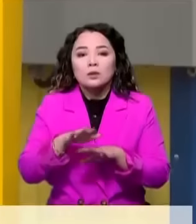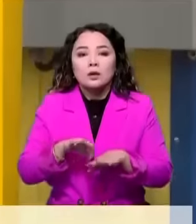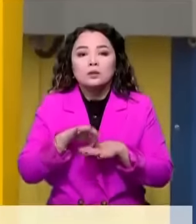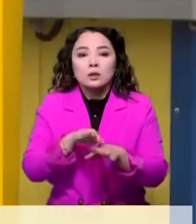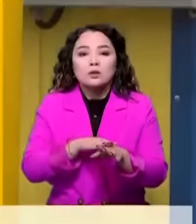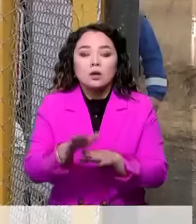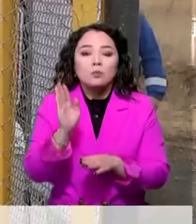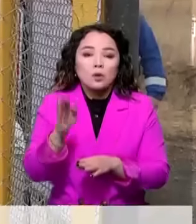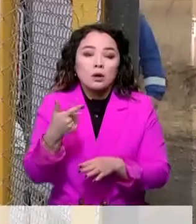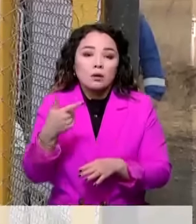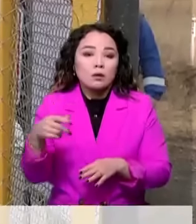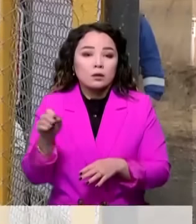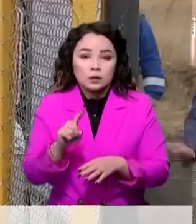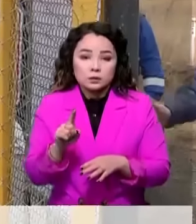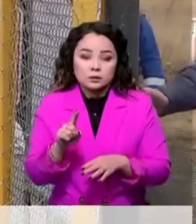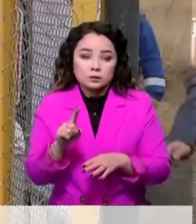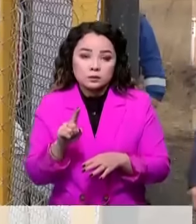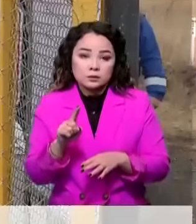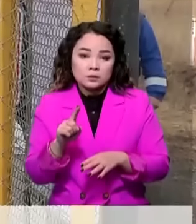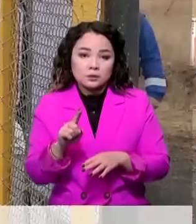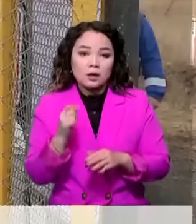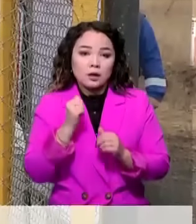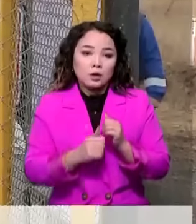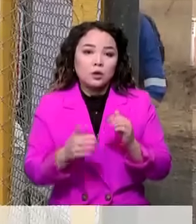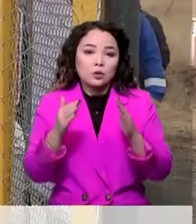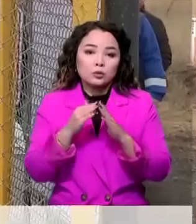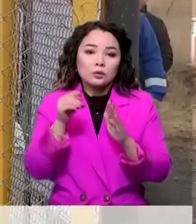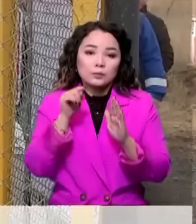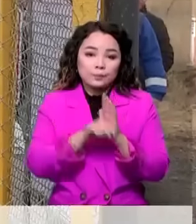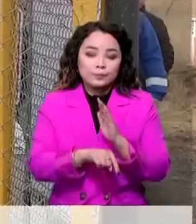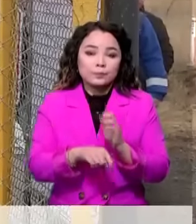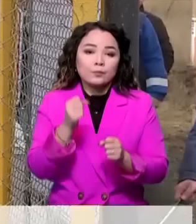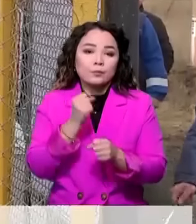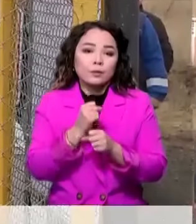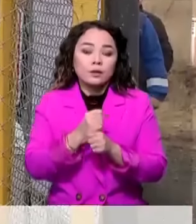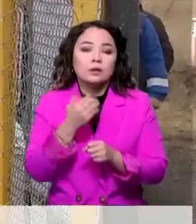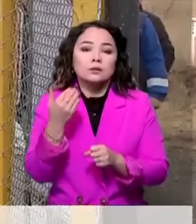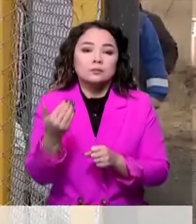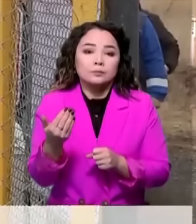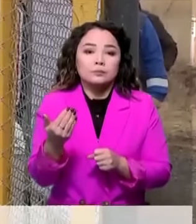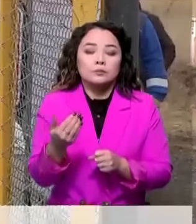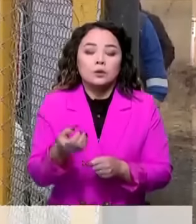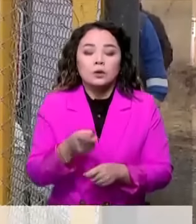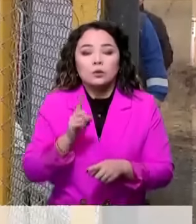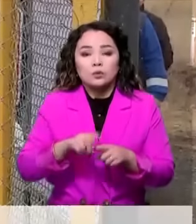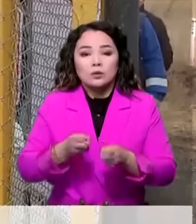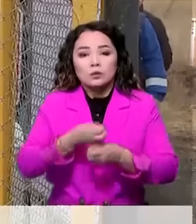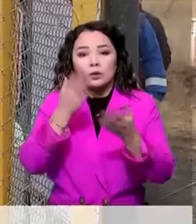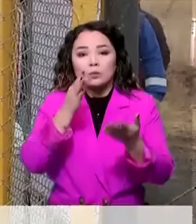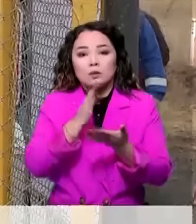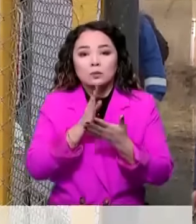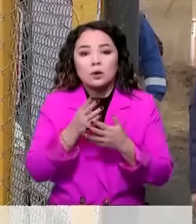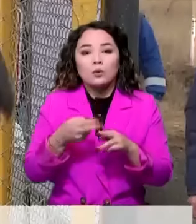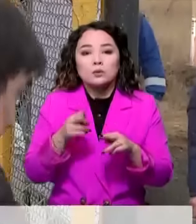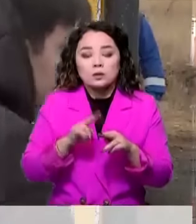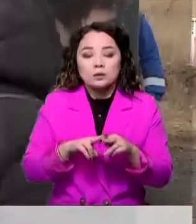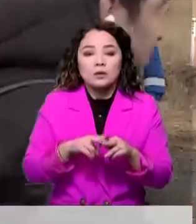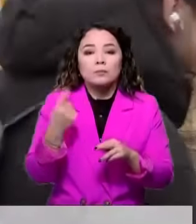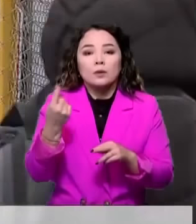жеткізіледі. Газды әр үйге кіргізсе нұр үстіне нұр болар еді. Енді мінекей қазір